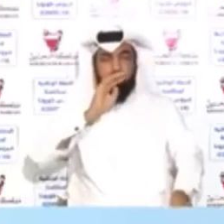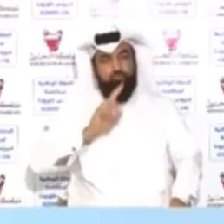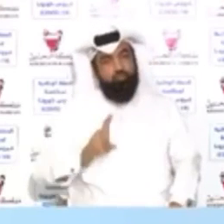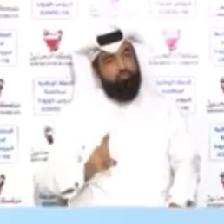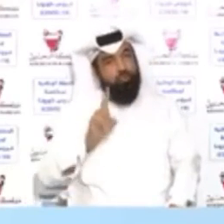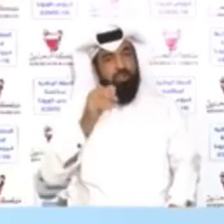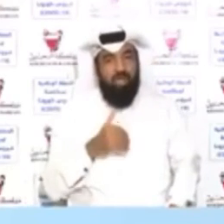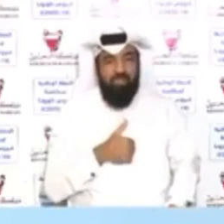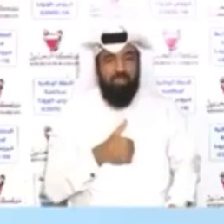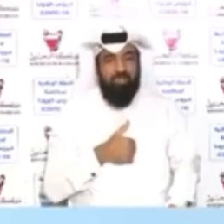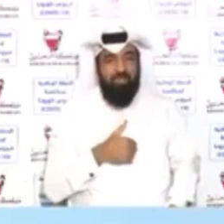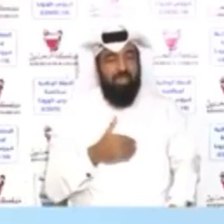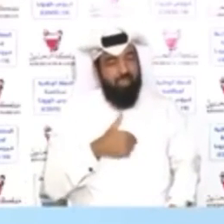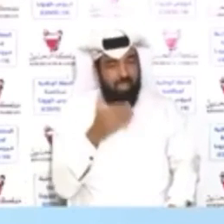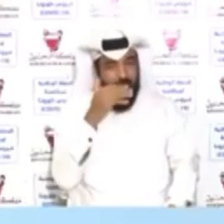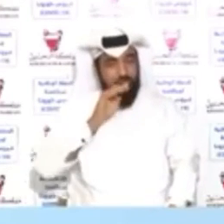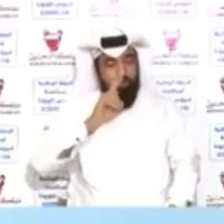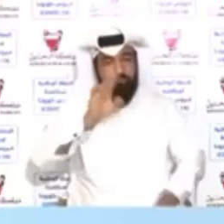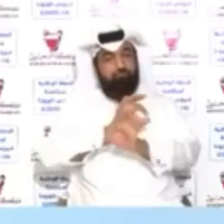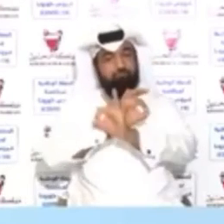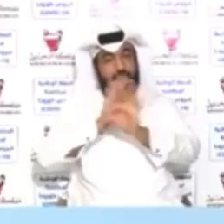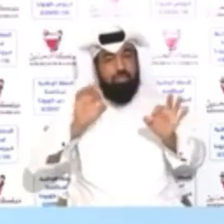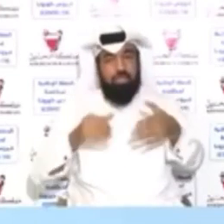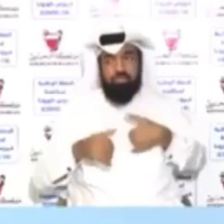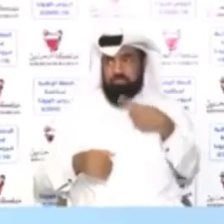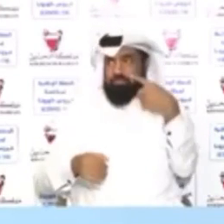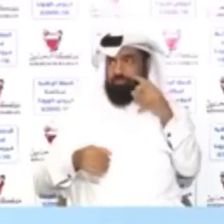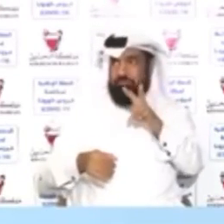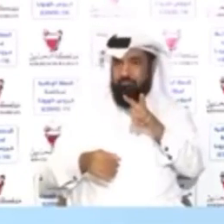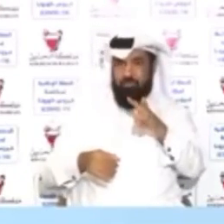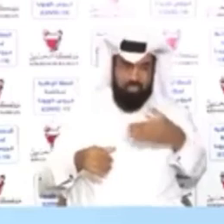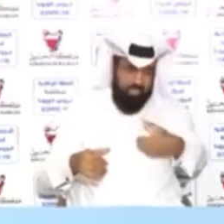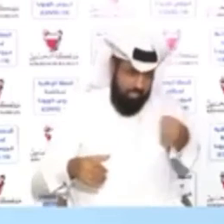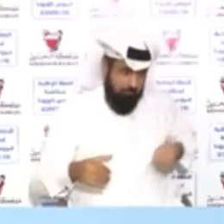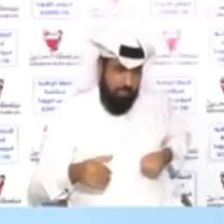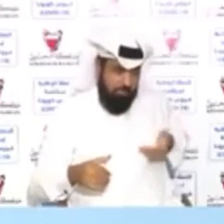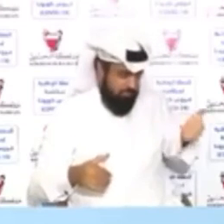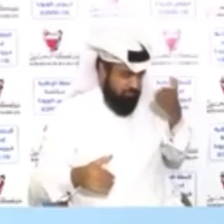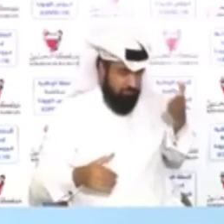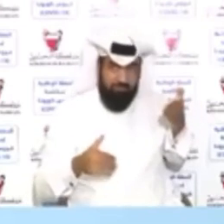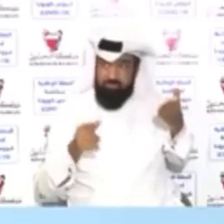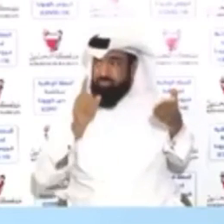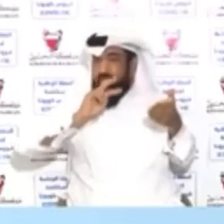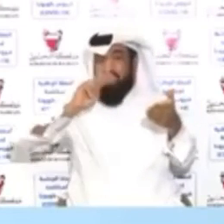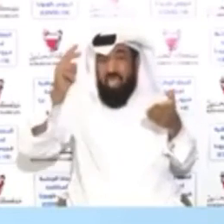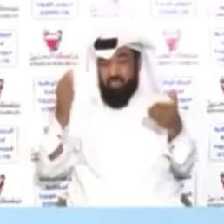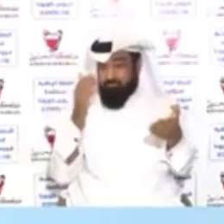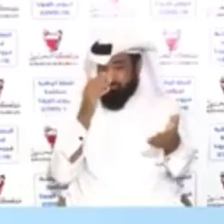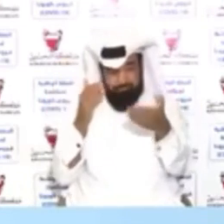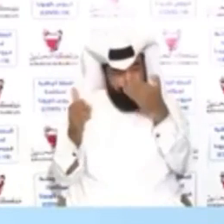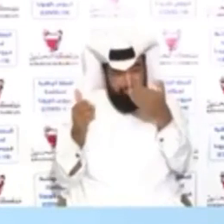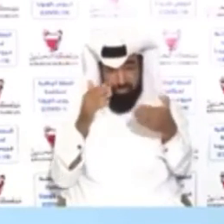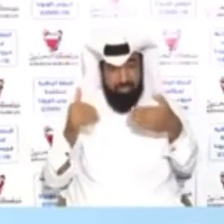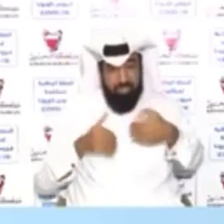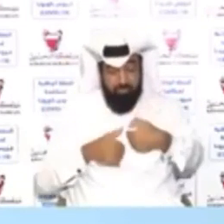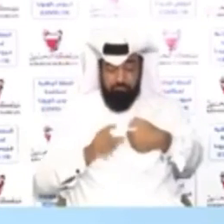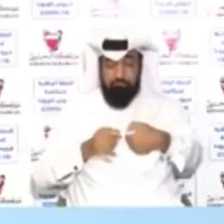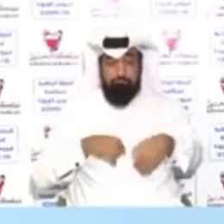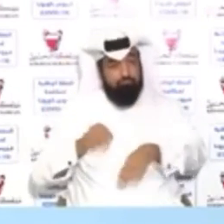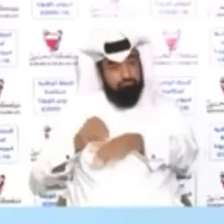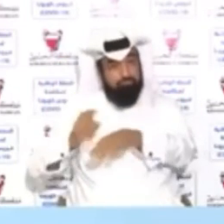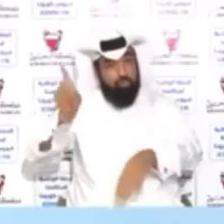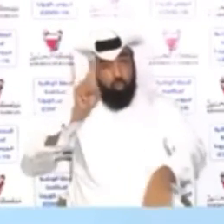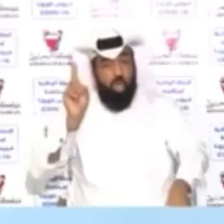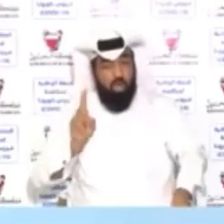أكثر عامة من غيرها. فما أقدر أقارن، بعض الدول يقولك والله ترى ما عندهم مرصدة ولا 1000 حالة 100 حالة، بسألهم سؤال ثاني